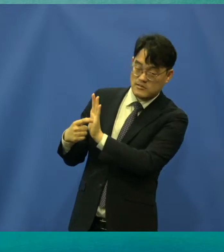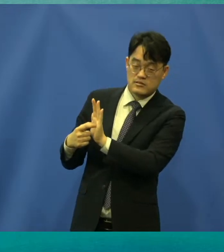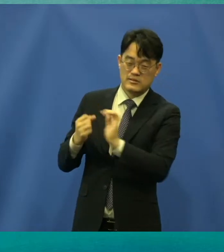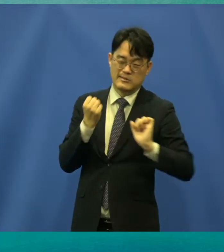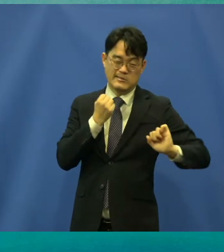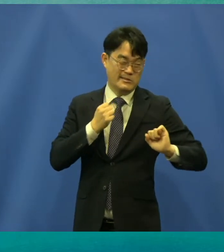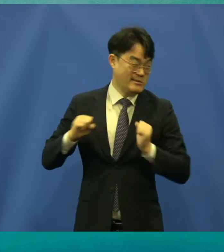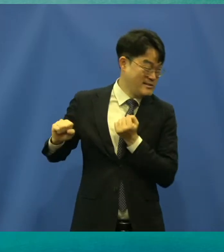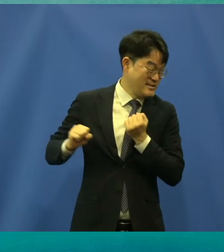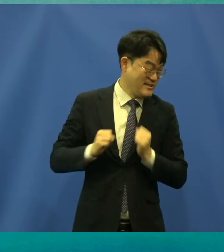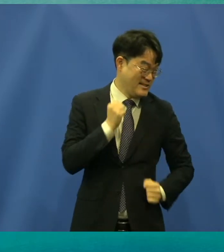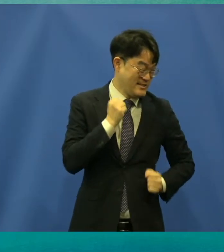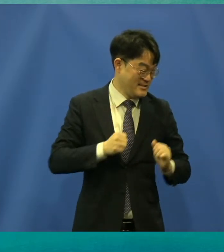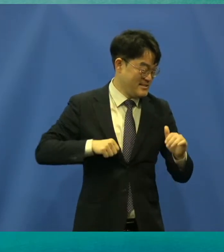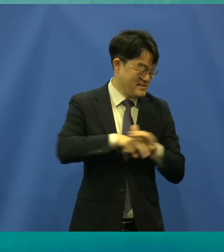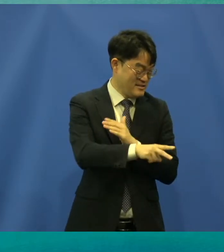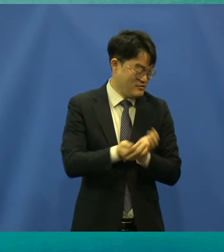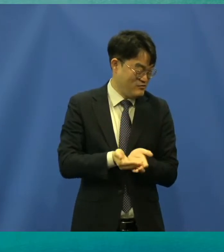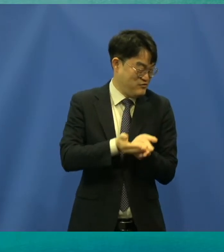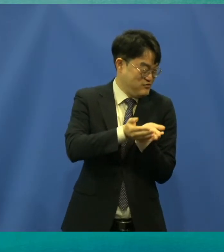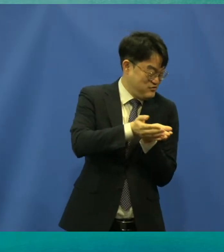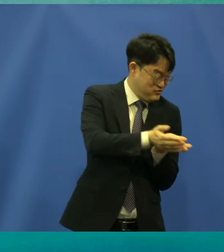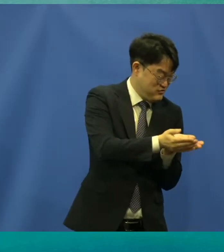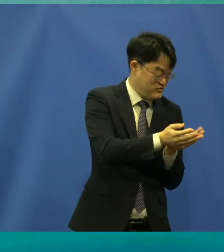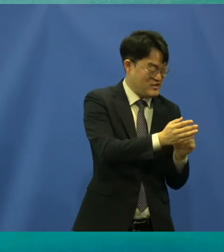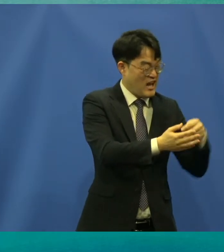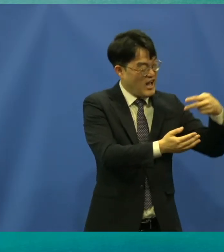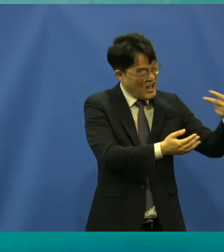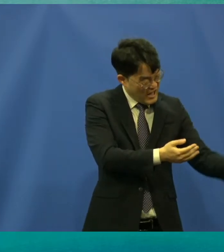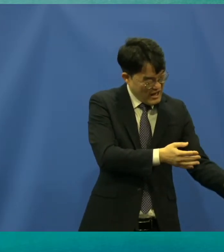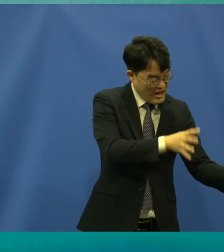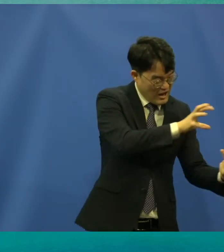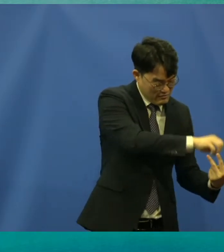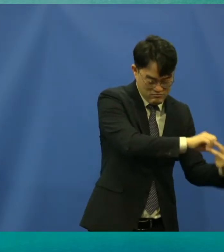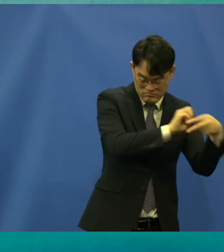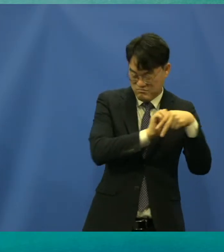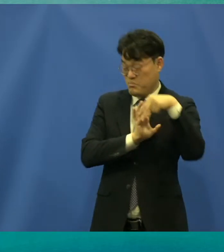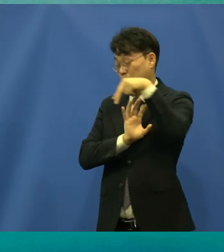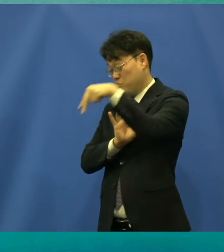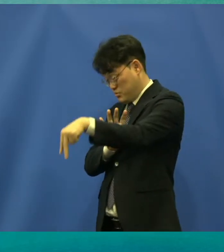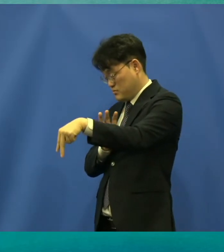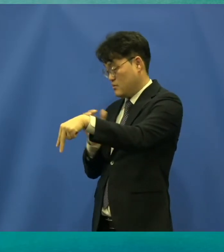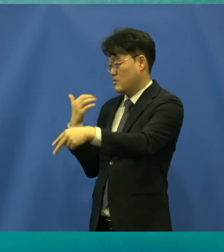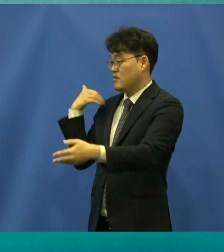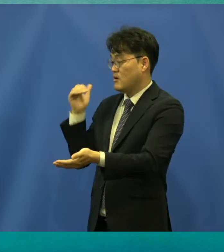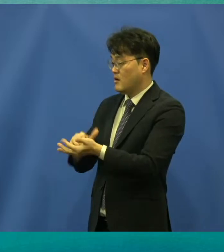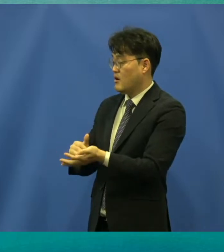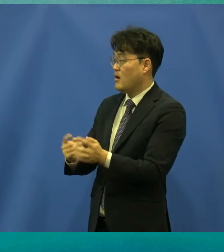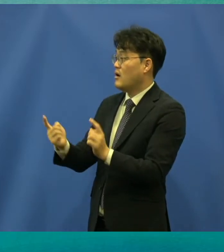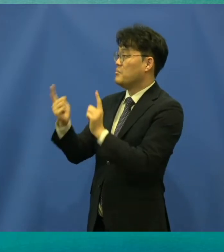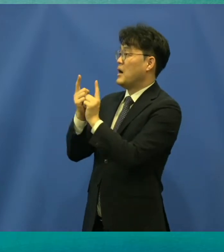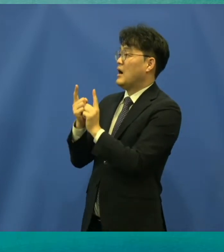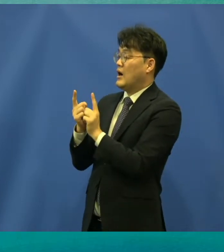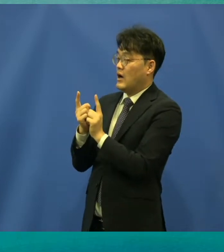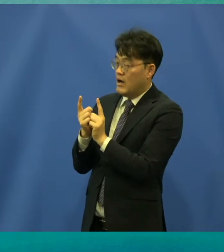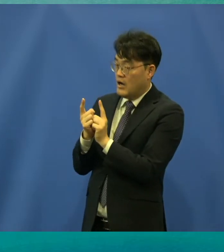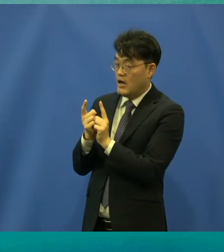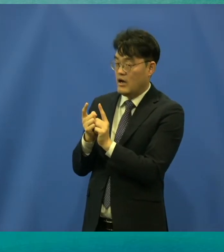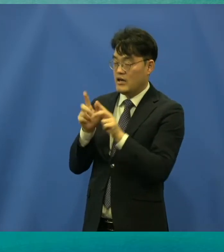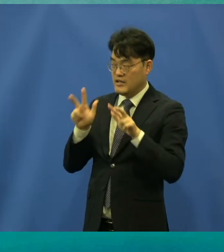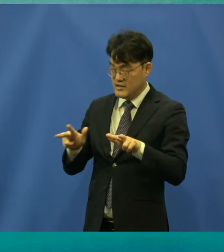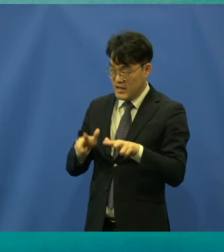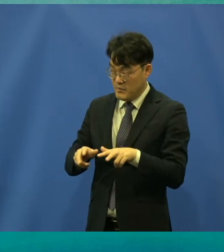그런데 다시 원점으로 돌아왔습니다. 그런데 하나님이 다른 말씀을 해 주실 것 같은데 아니요, 똑같은 말씀을 하죠. 니느웨로 가라.